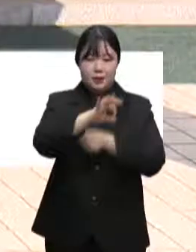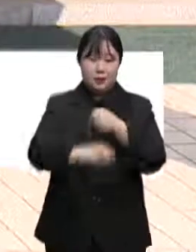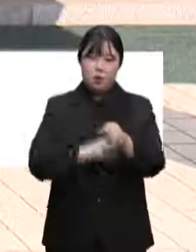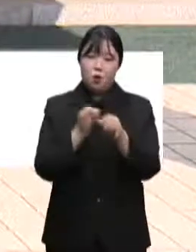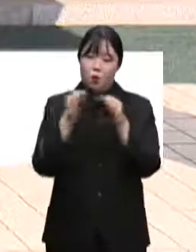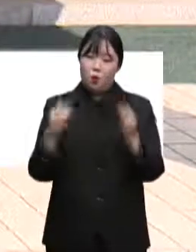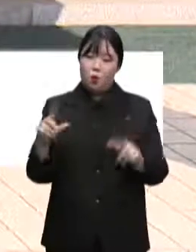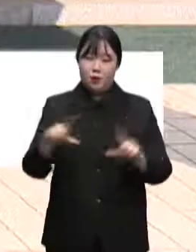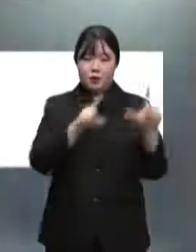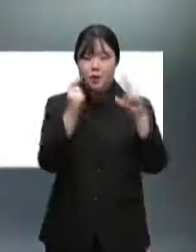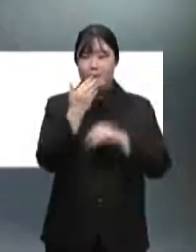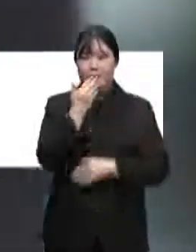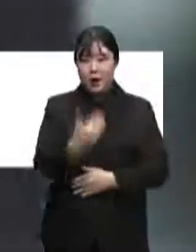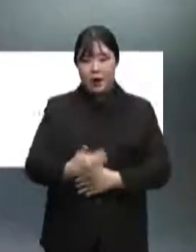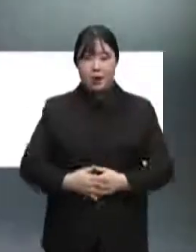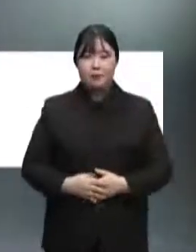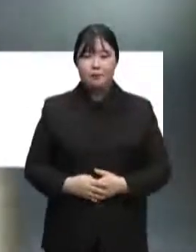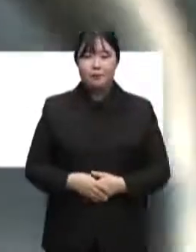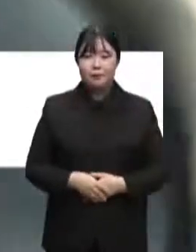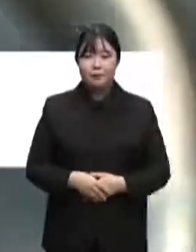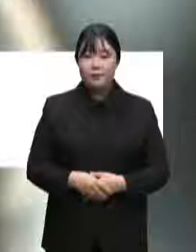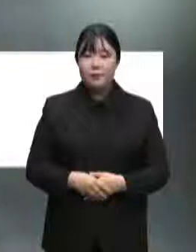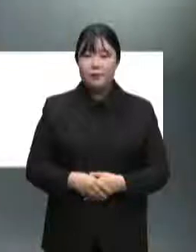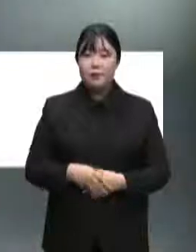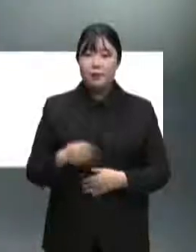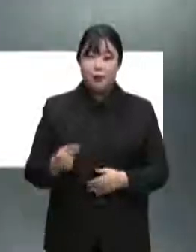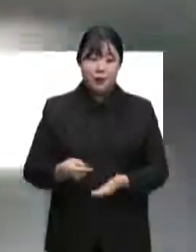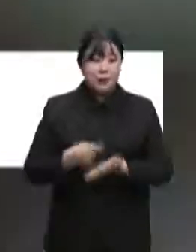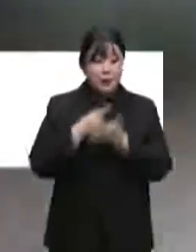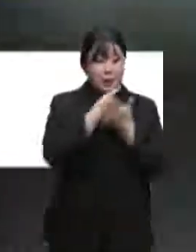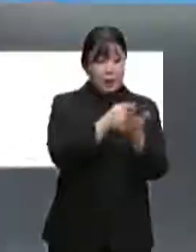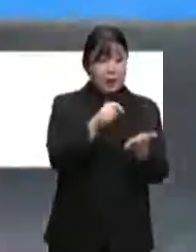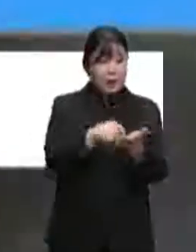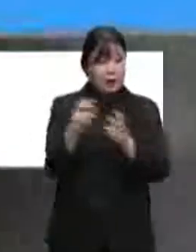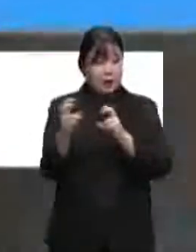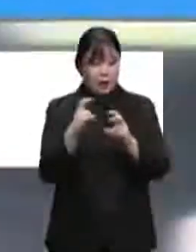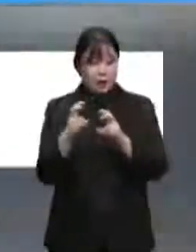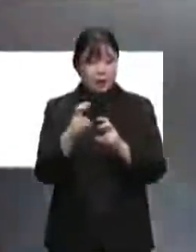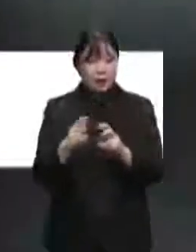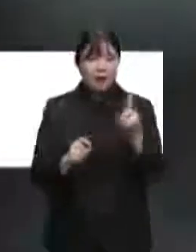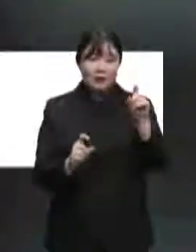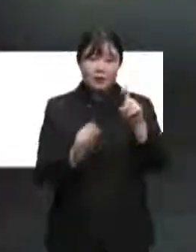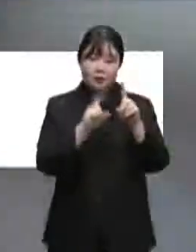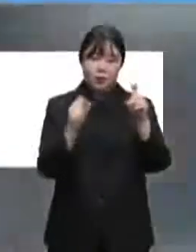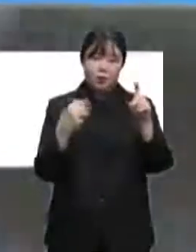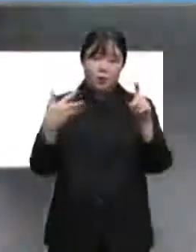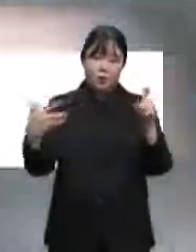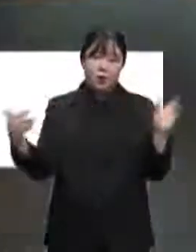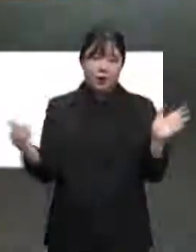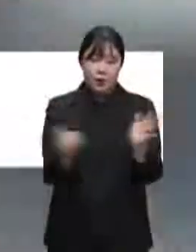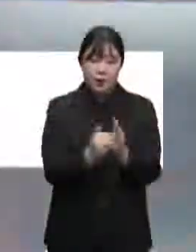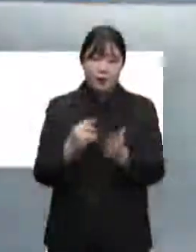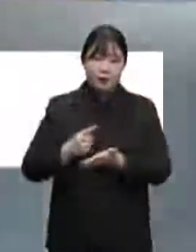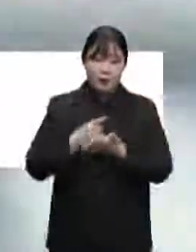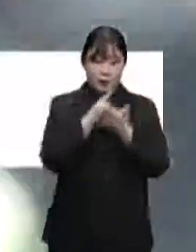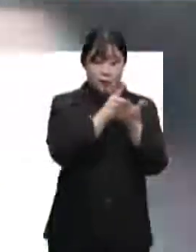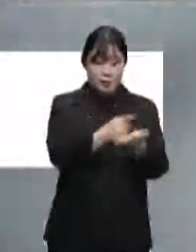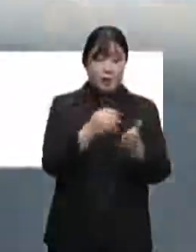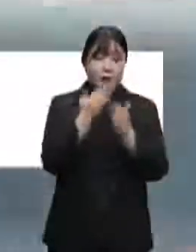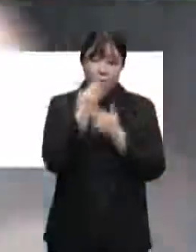있습니다 공사는 참가 의향서를 제출한 업체를 대상으로 11월 8일까지 사업 신청서를 접수하며